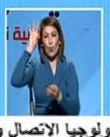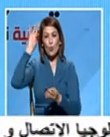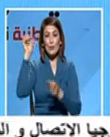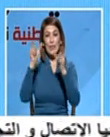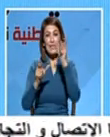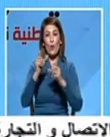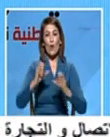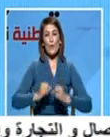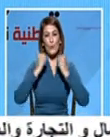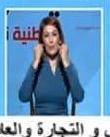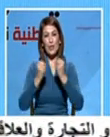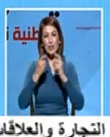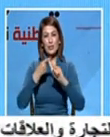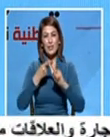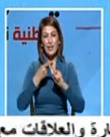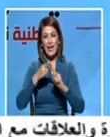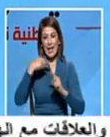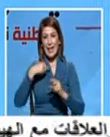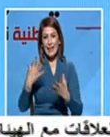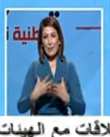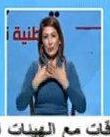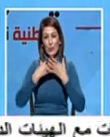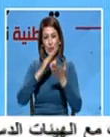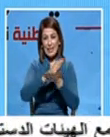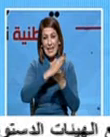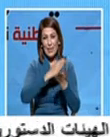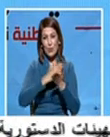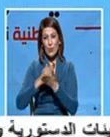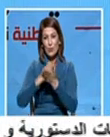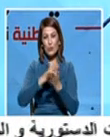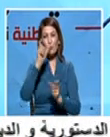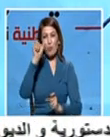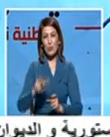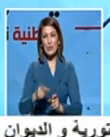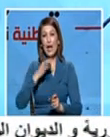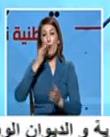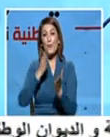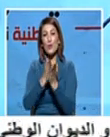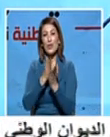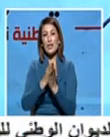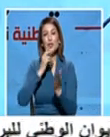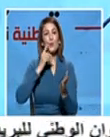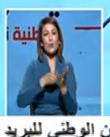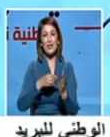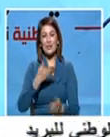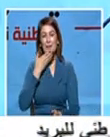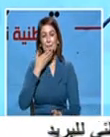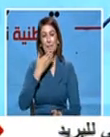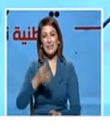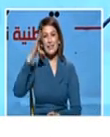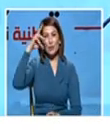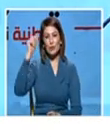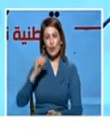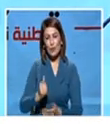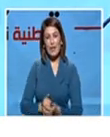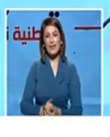معناتها العماده. انا الاولى اللي ناخذ الورقه هذيك بعد ما يتصح يتصادق عليها. ولا شكر جزيل ليك دكتور